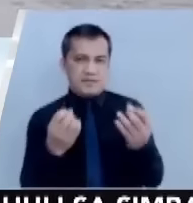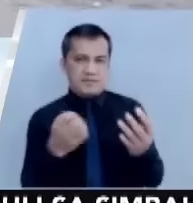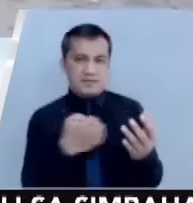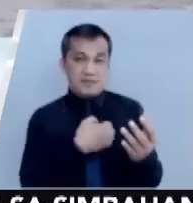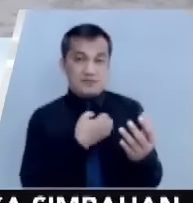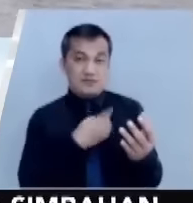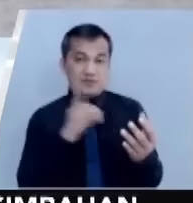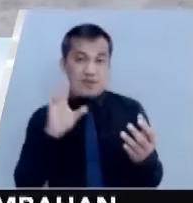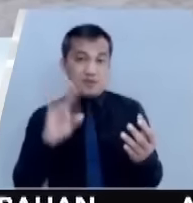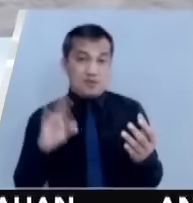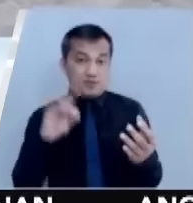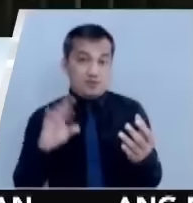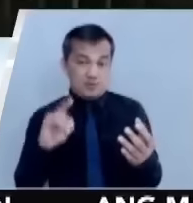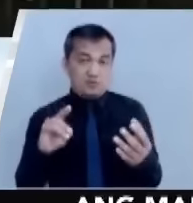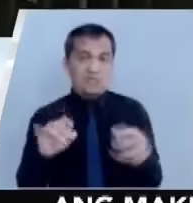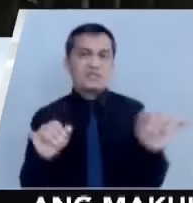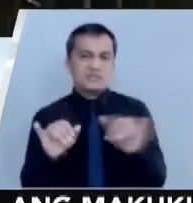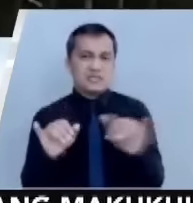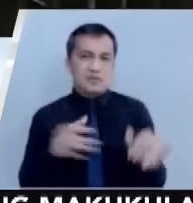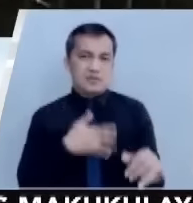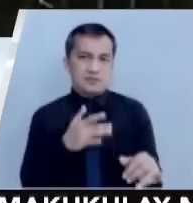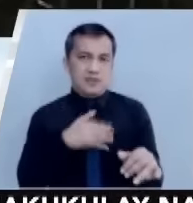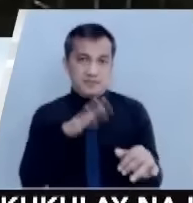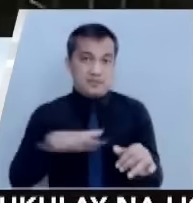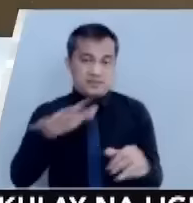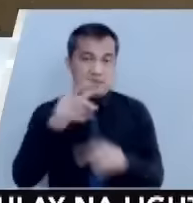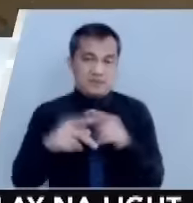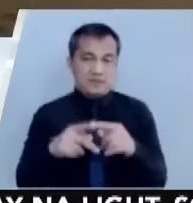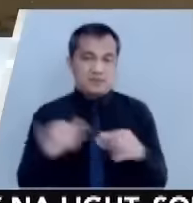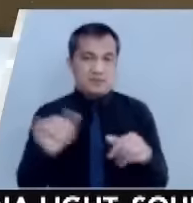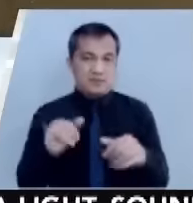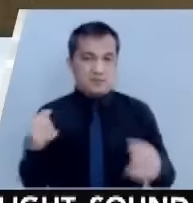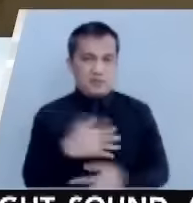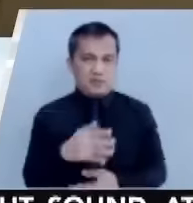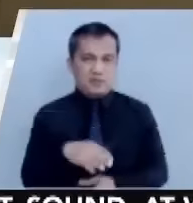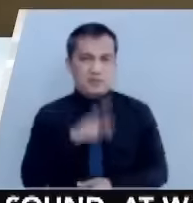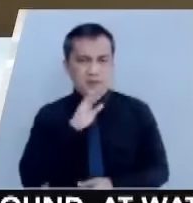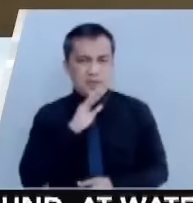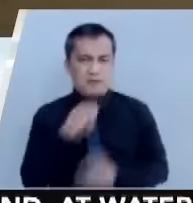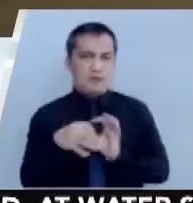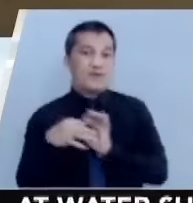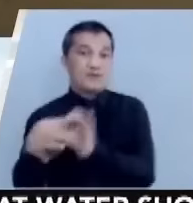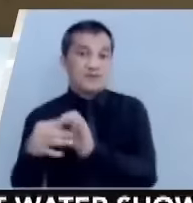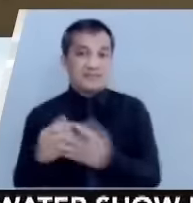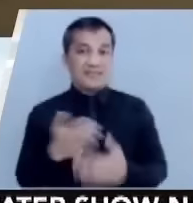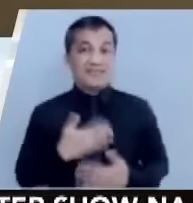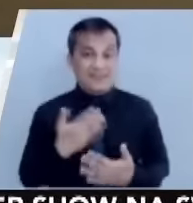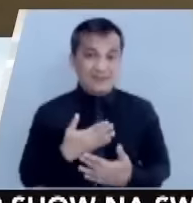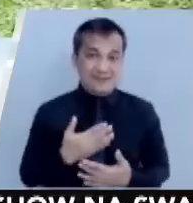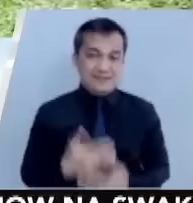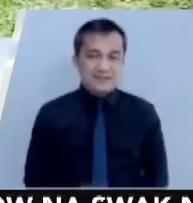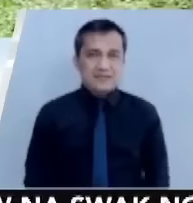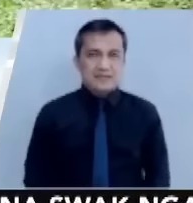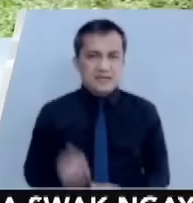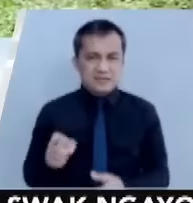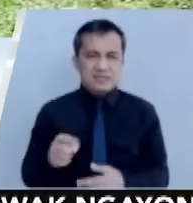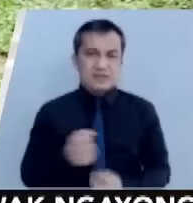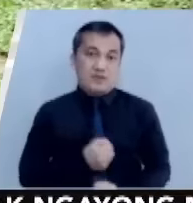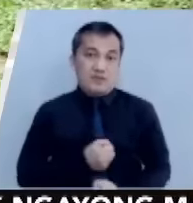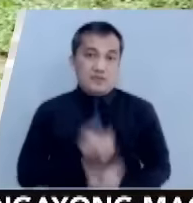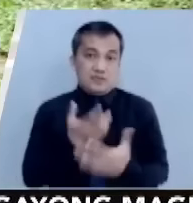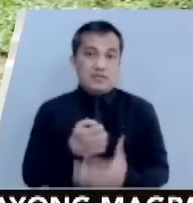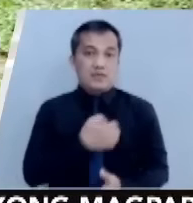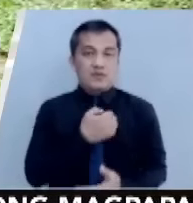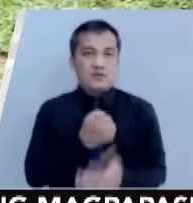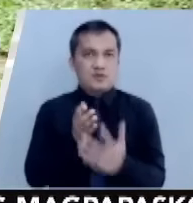kagaya rin sa nararamdaman natin mga tao gaya ng takot, frustration, attachment at kasiyahan. Ipinapayag nila ang kanilang emosyon sa pamamagitan ng